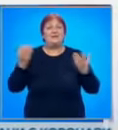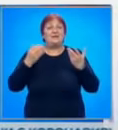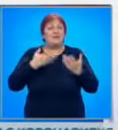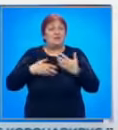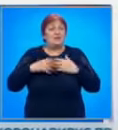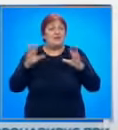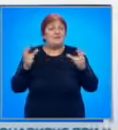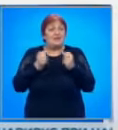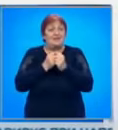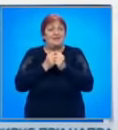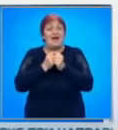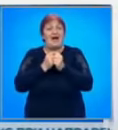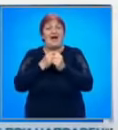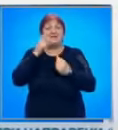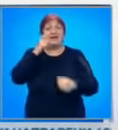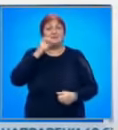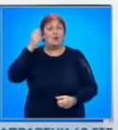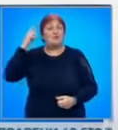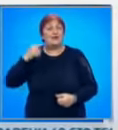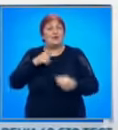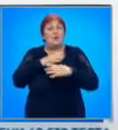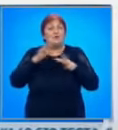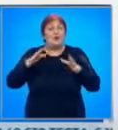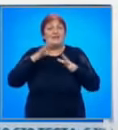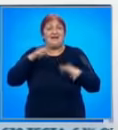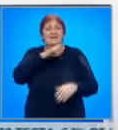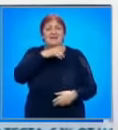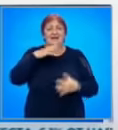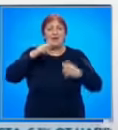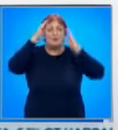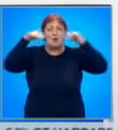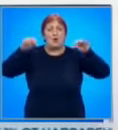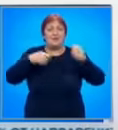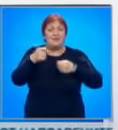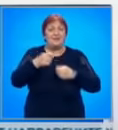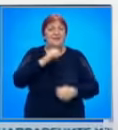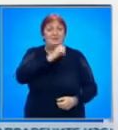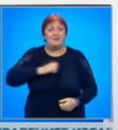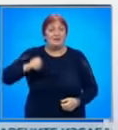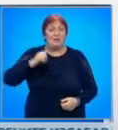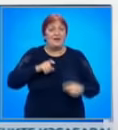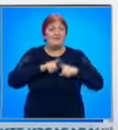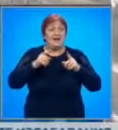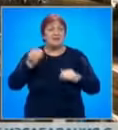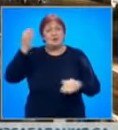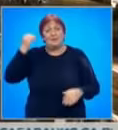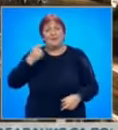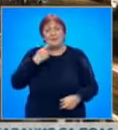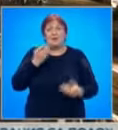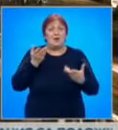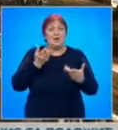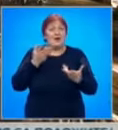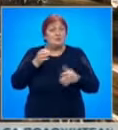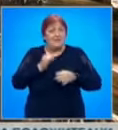Празничното настроение завладя Страсбург, където отвори врати най-стария и най-голям коледен базар в Европа. За разлика от